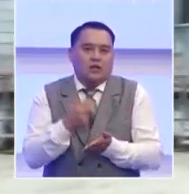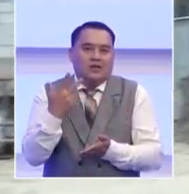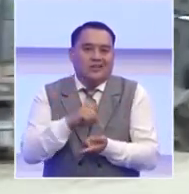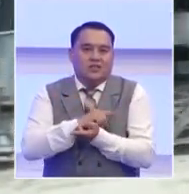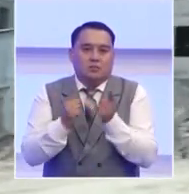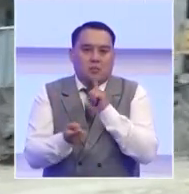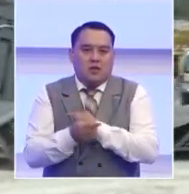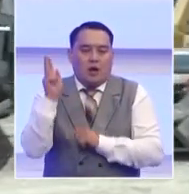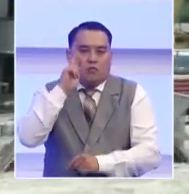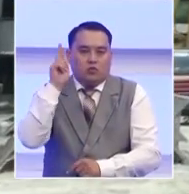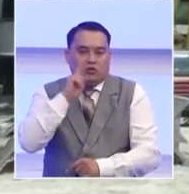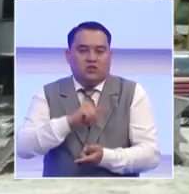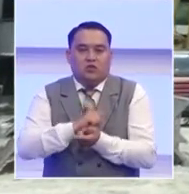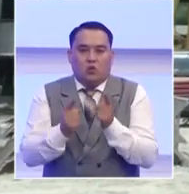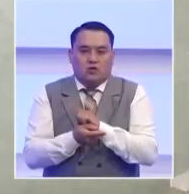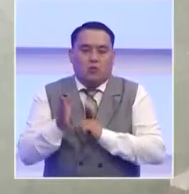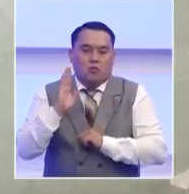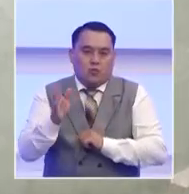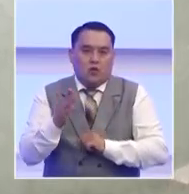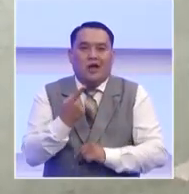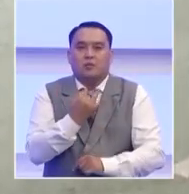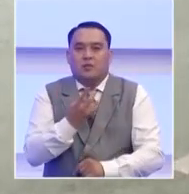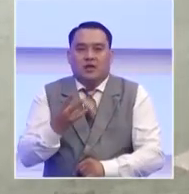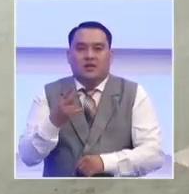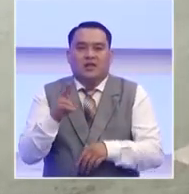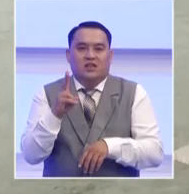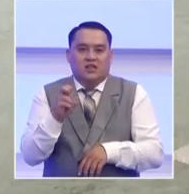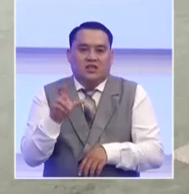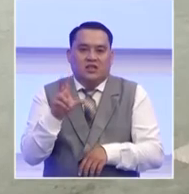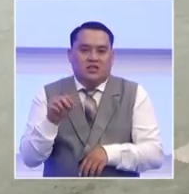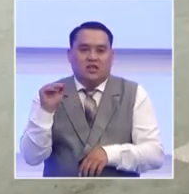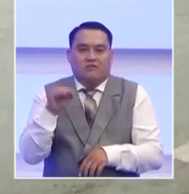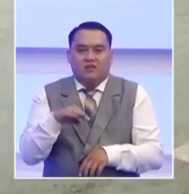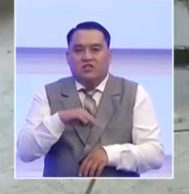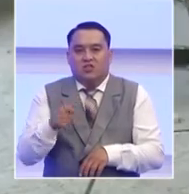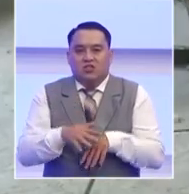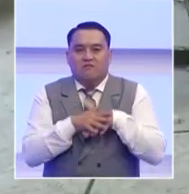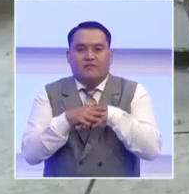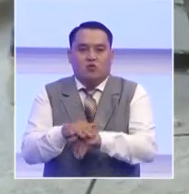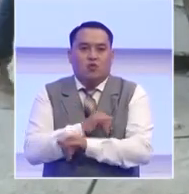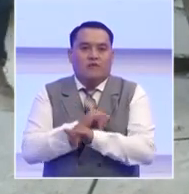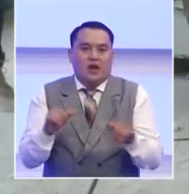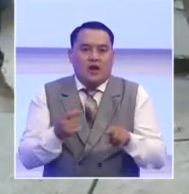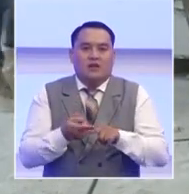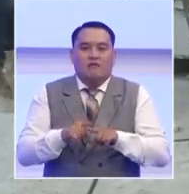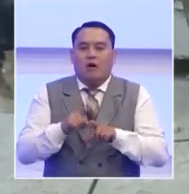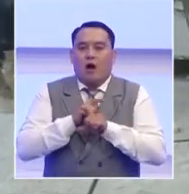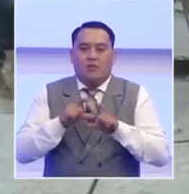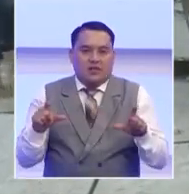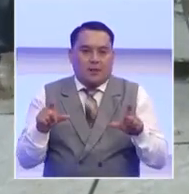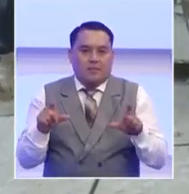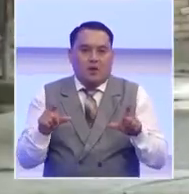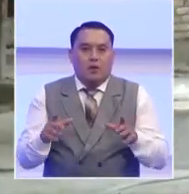смены. Теперь ситуация изменится. 1 миллиард 320 миллионов тенге выделено главой региона для расширения данного объекта